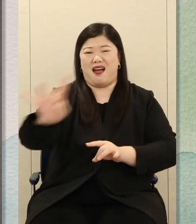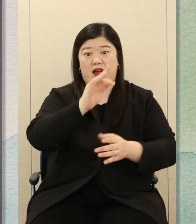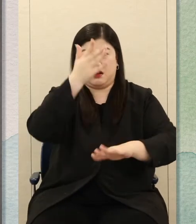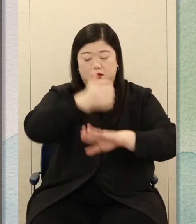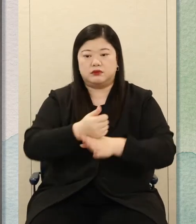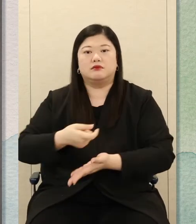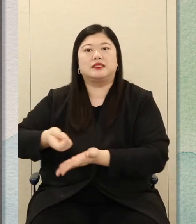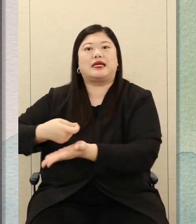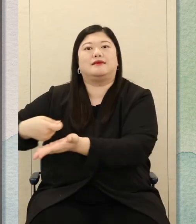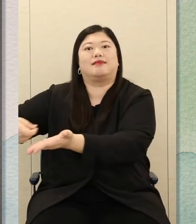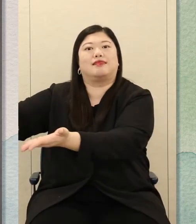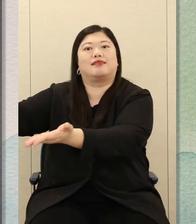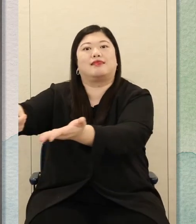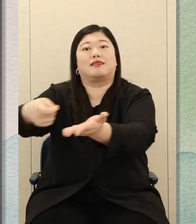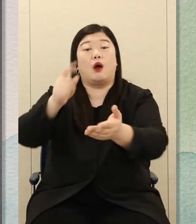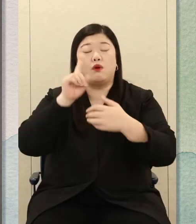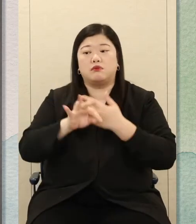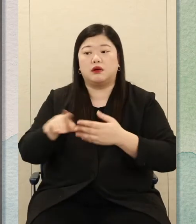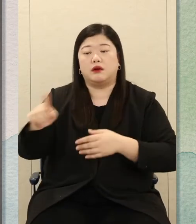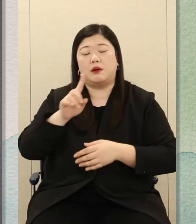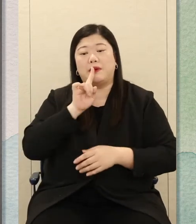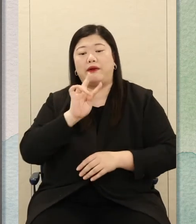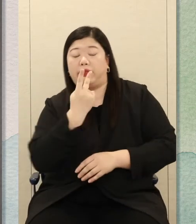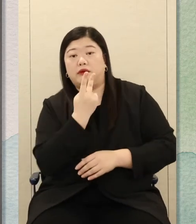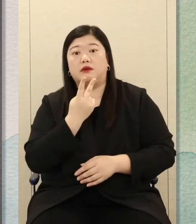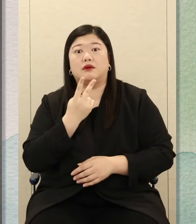하게 사인해가지고 내가 여기에